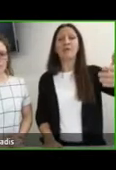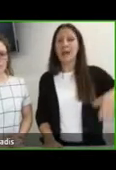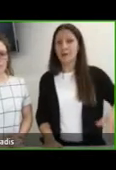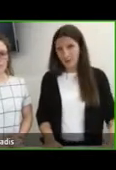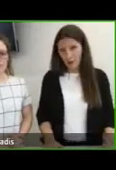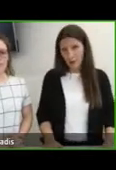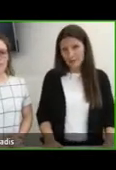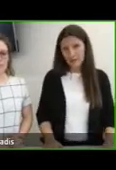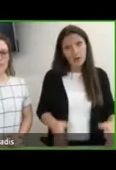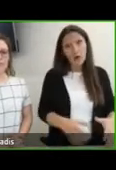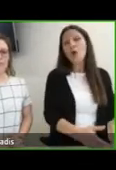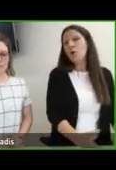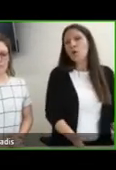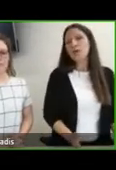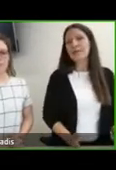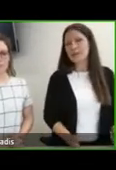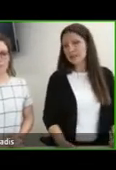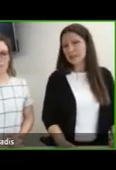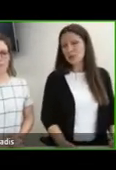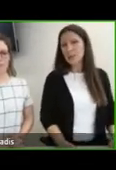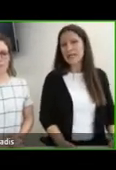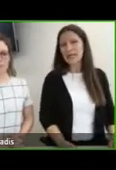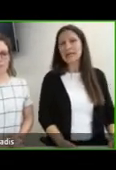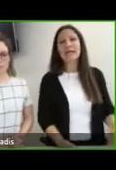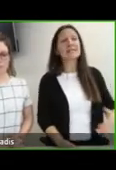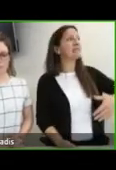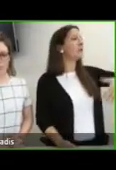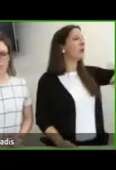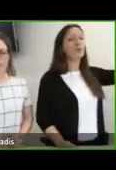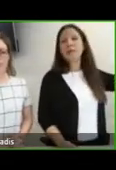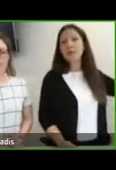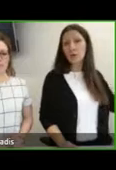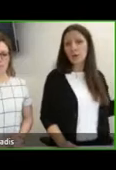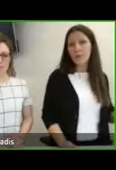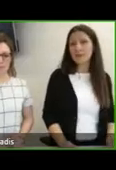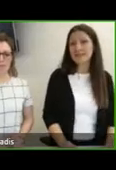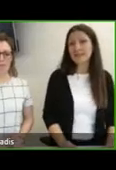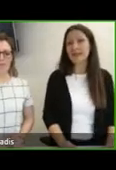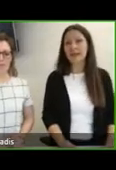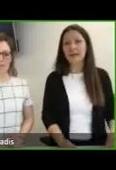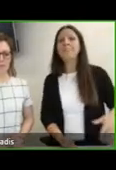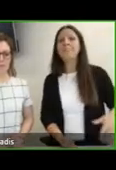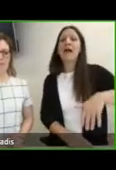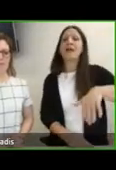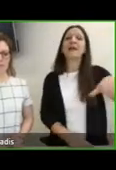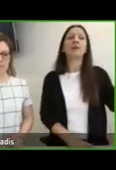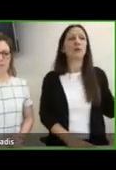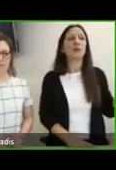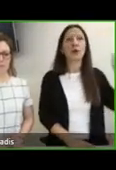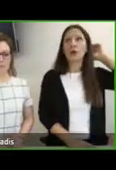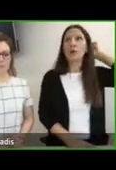permis finalement de constater qu'une des associations pédiatriques existait depuis de nombreuses dizaines d'années,